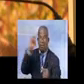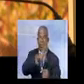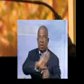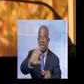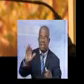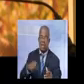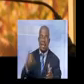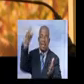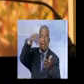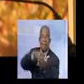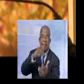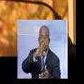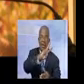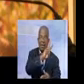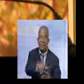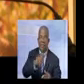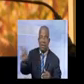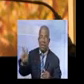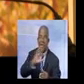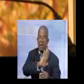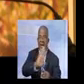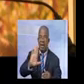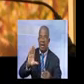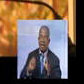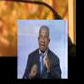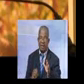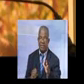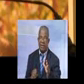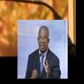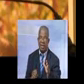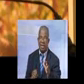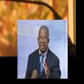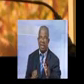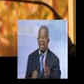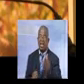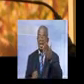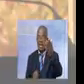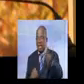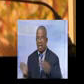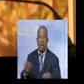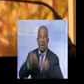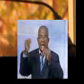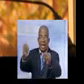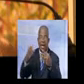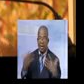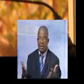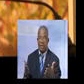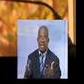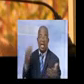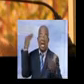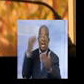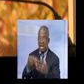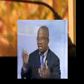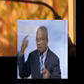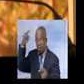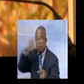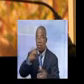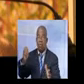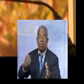1022 enfants victimes de traite ont été retirés et pris en charge. Un accord de